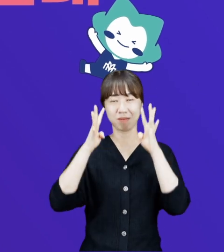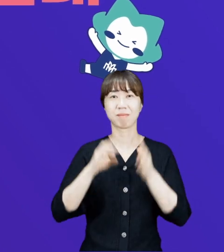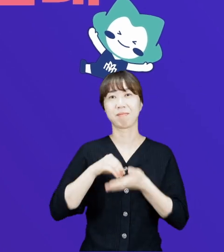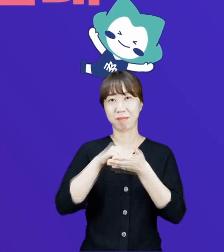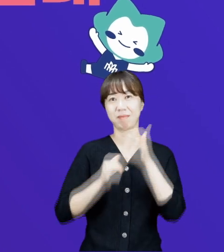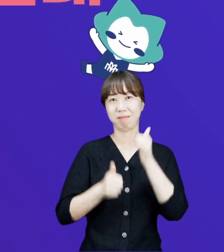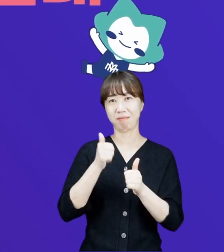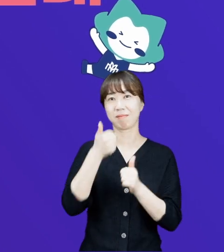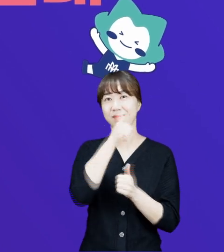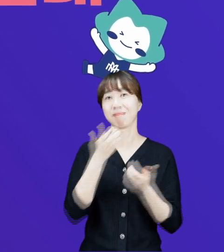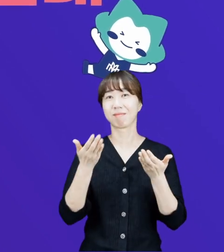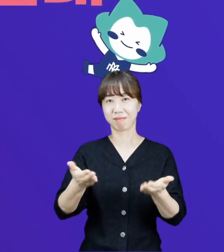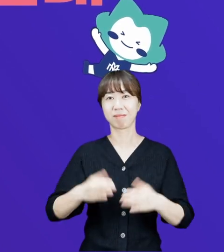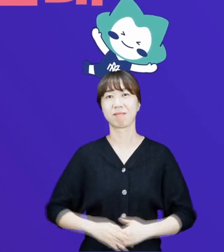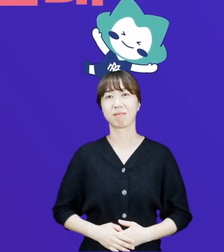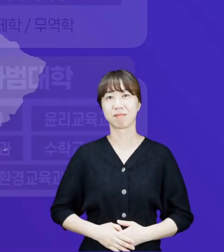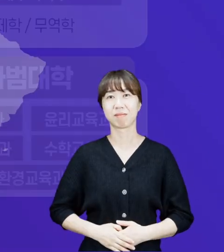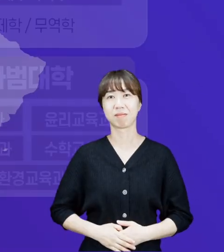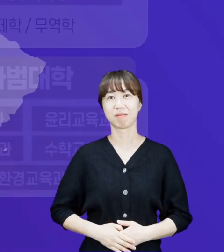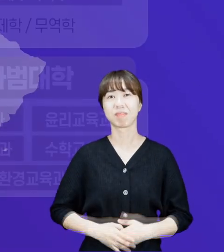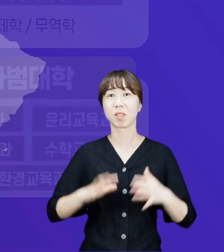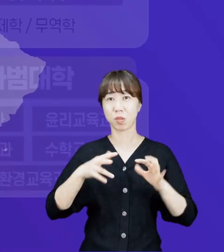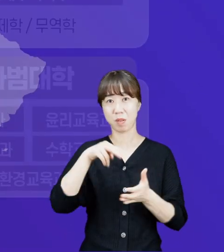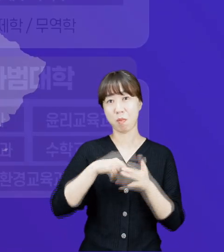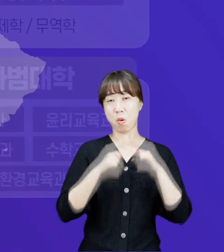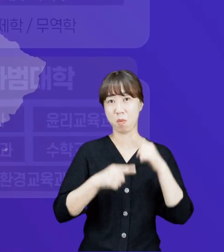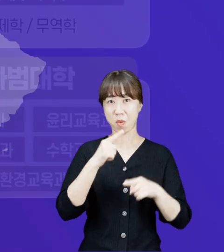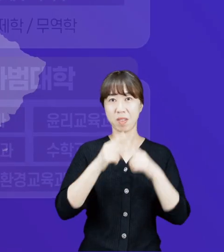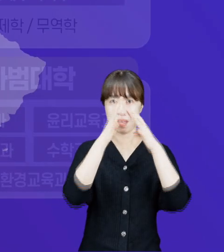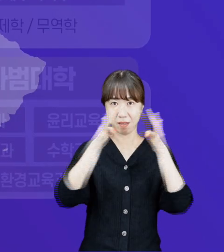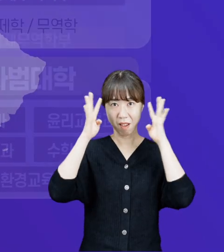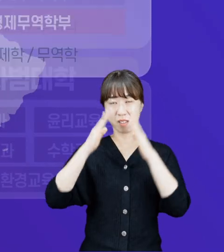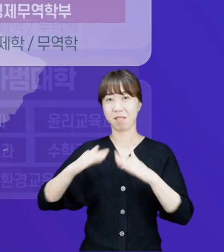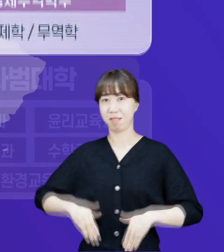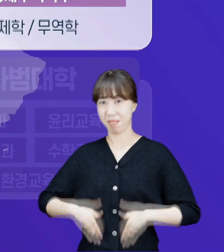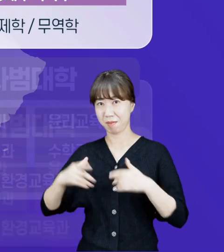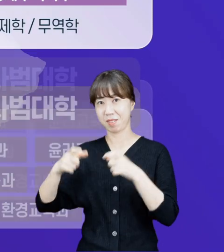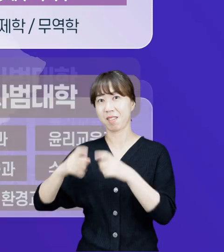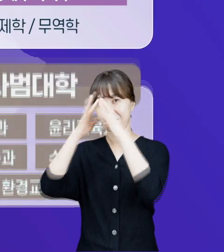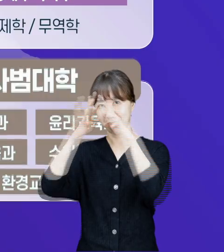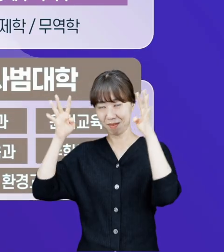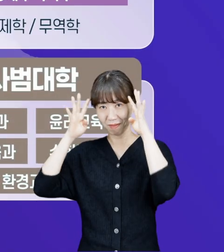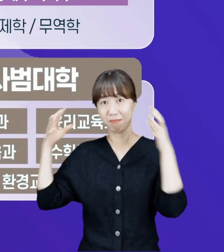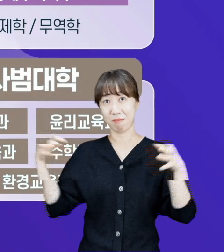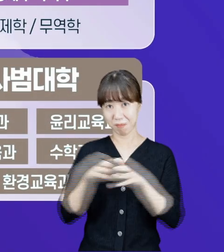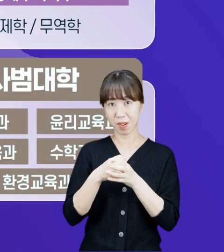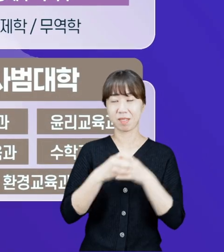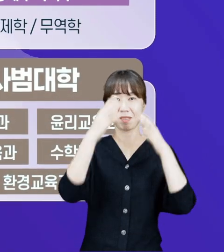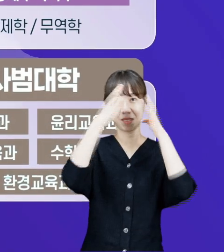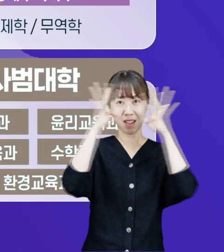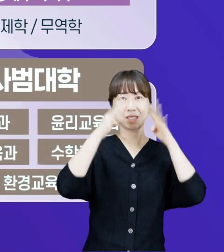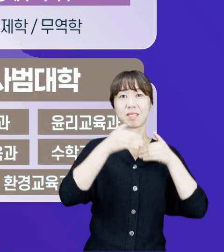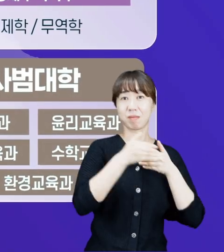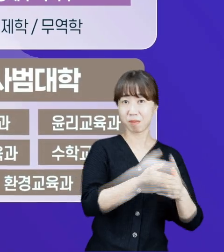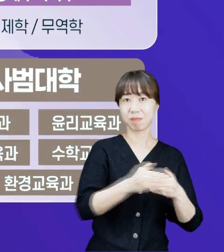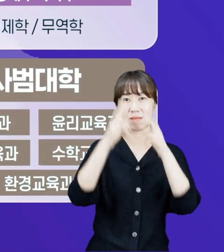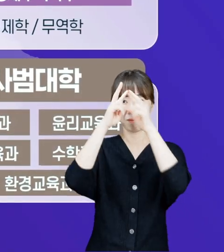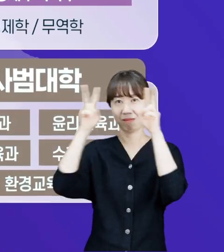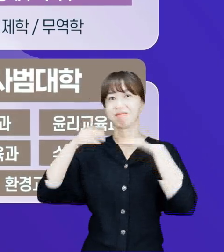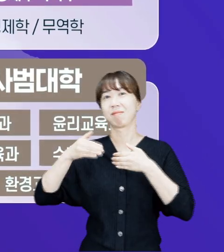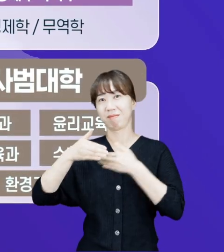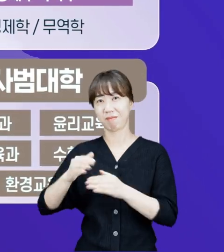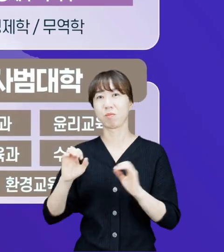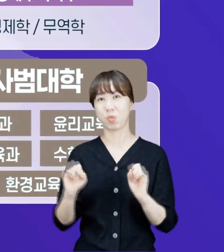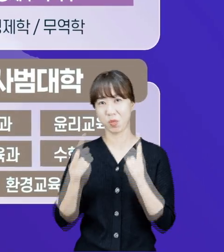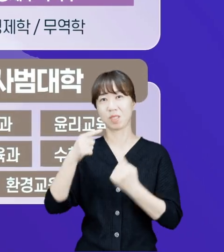입학 전형에 대해 안내드리겠습니다. 국립목포대학교는 전남도립대와의 통합으로 4년제 학사과정과 2년제